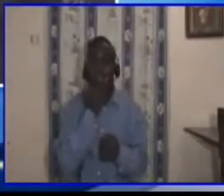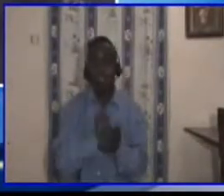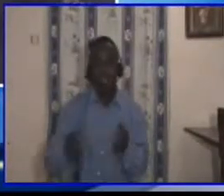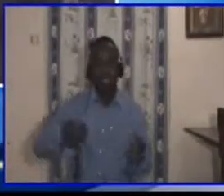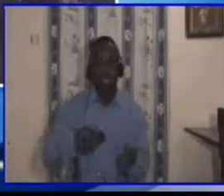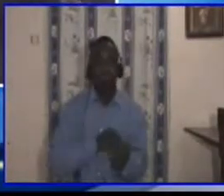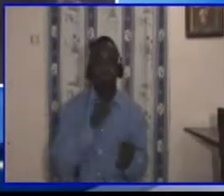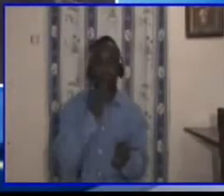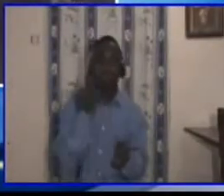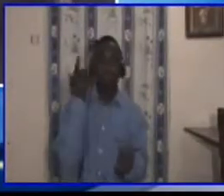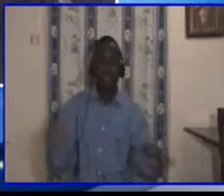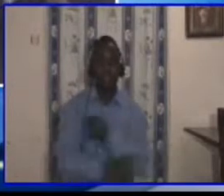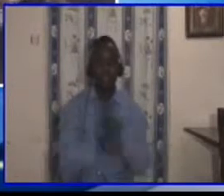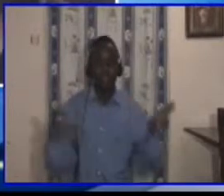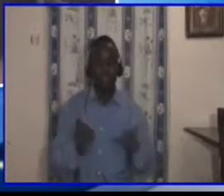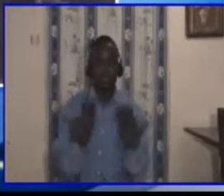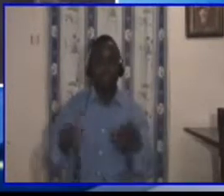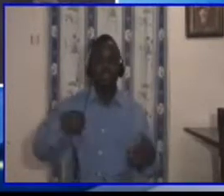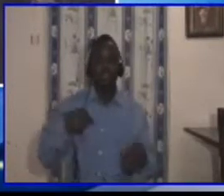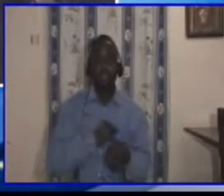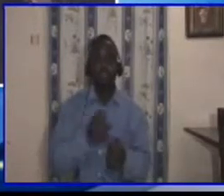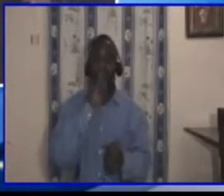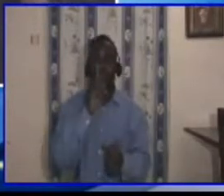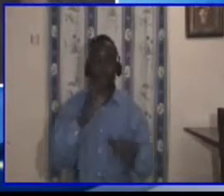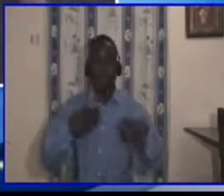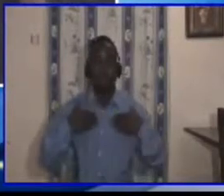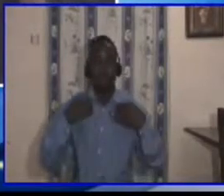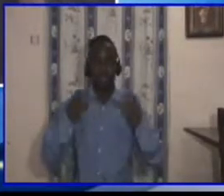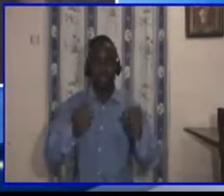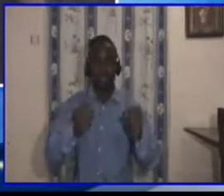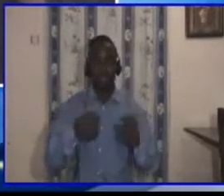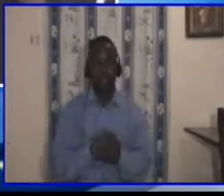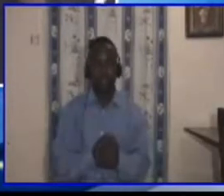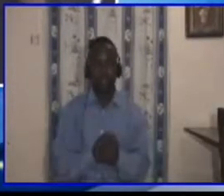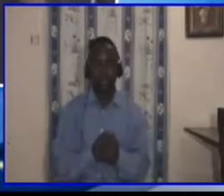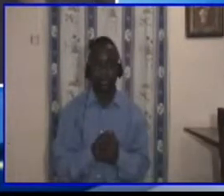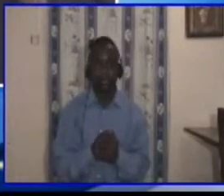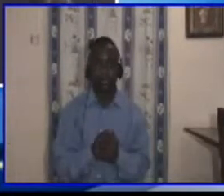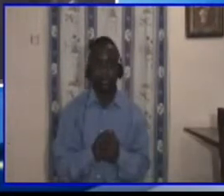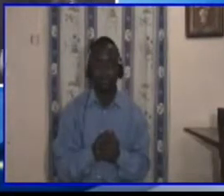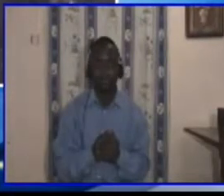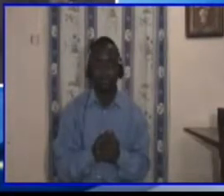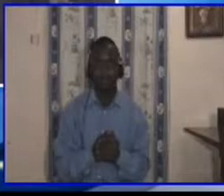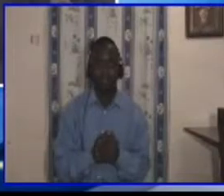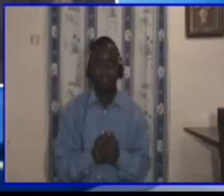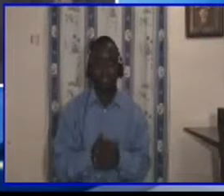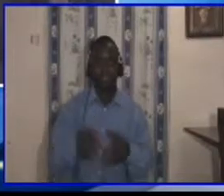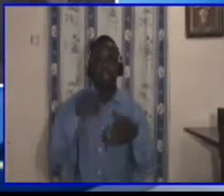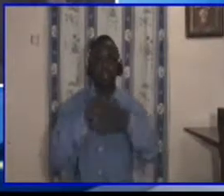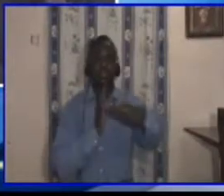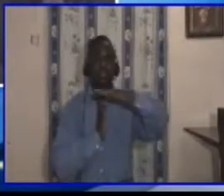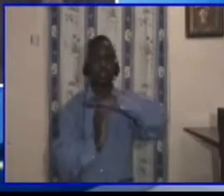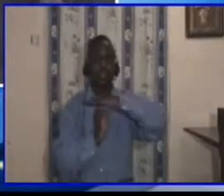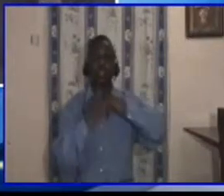egli è stato ferito a motivo delle nostre trasgressioni noi